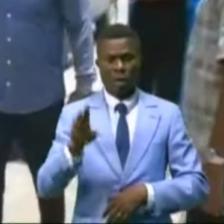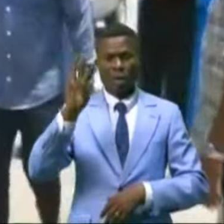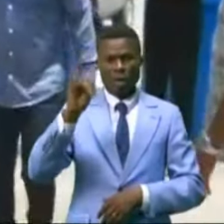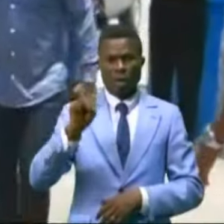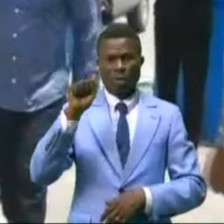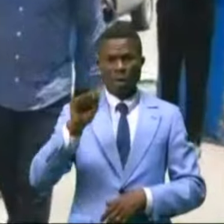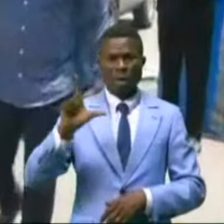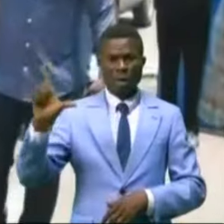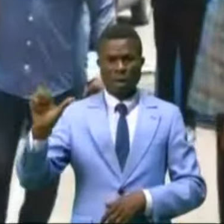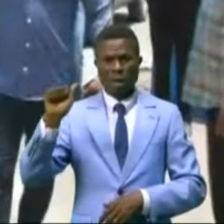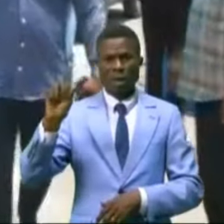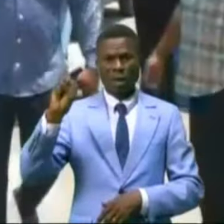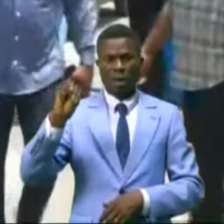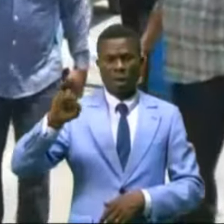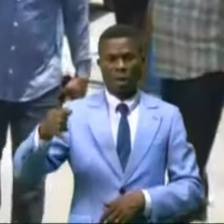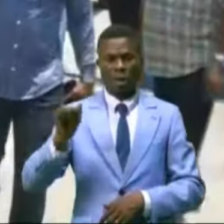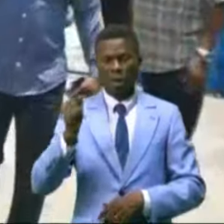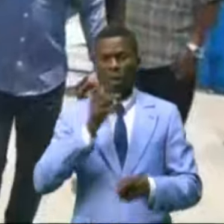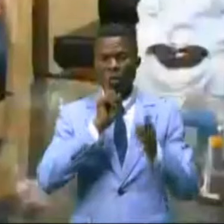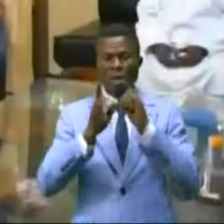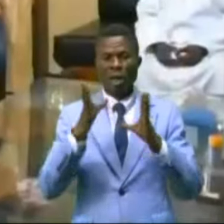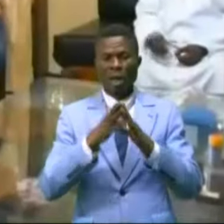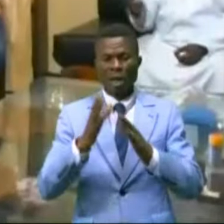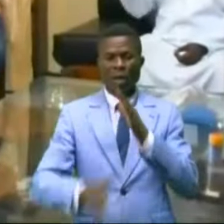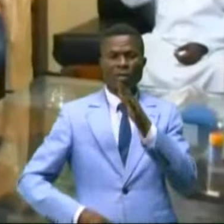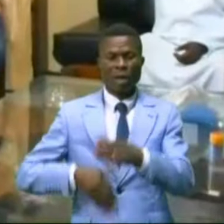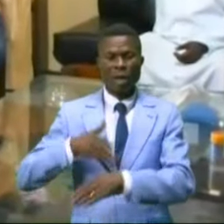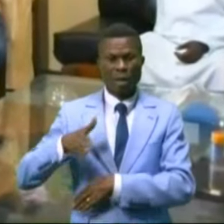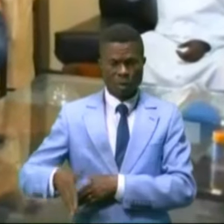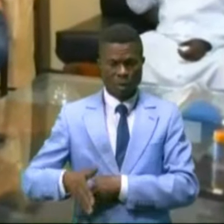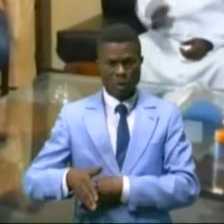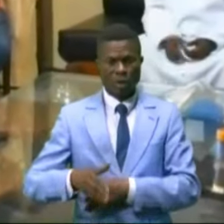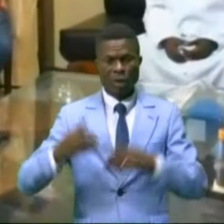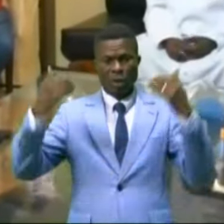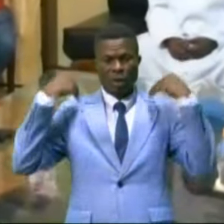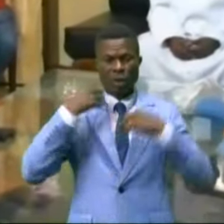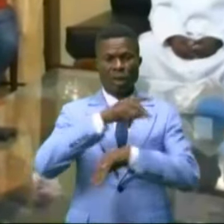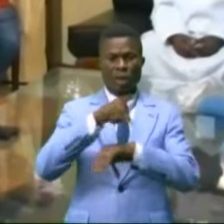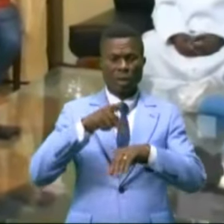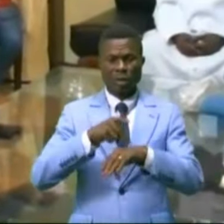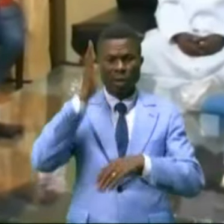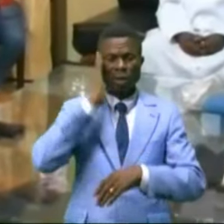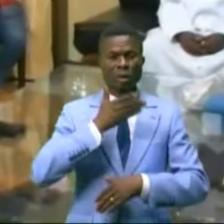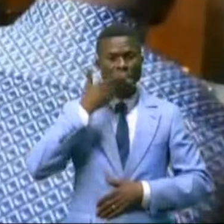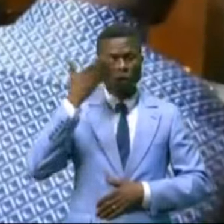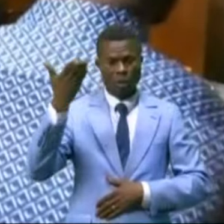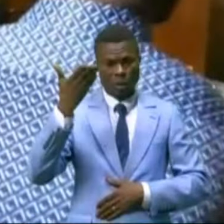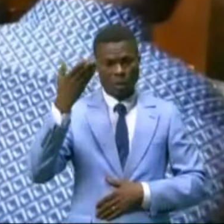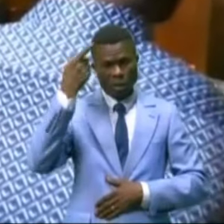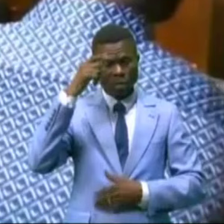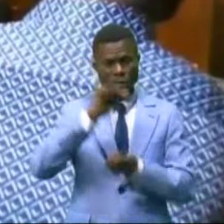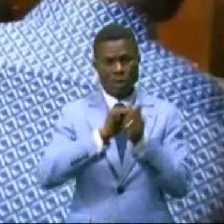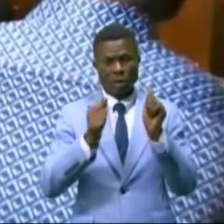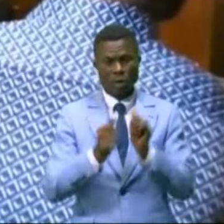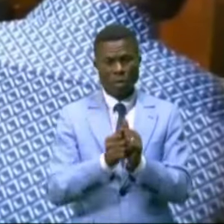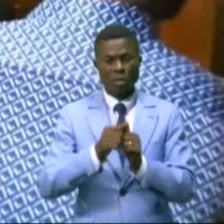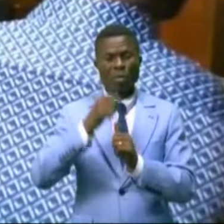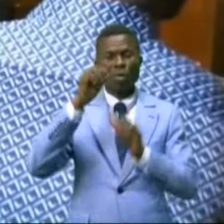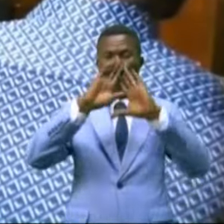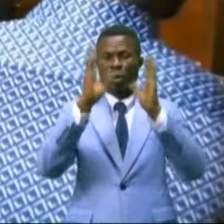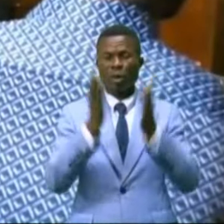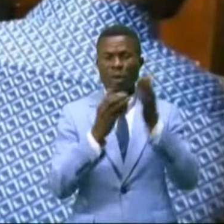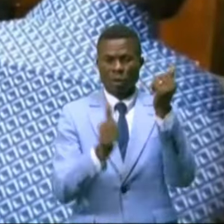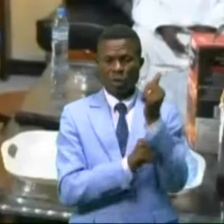échangé avec Monsieur l'abbé aé matembera curé de la paroisse sainteesprit sur des questions humanitaires